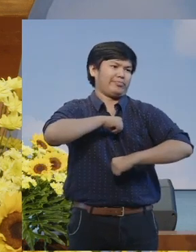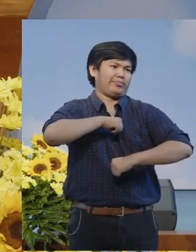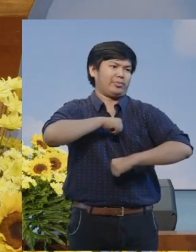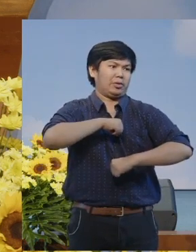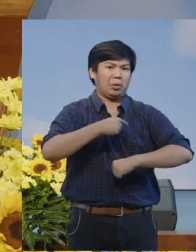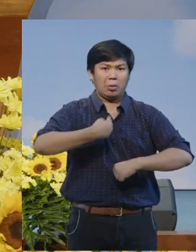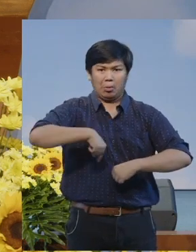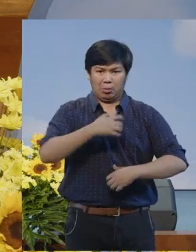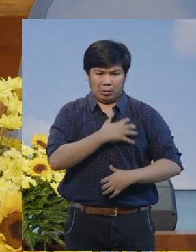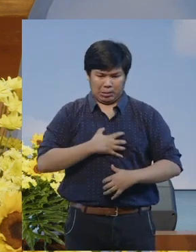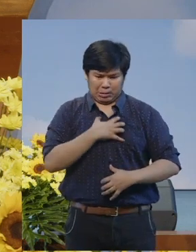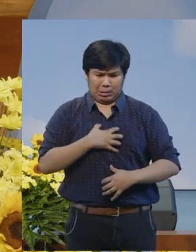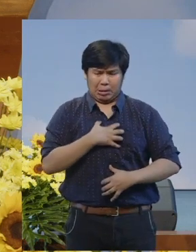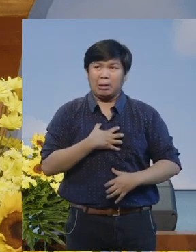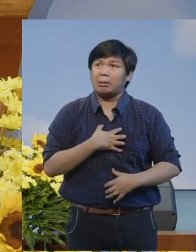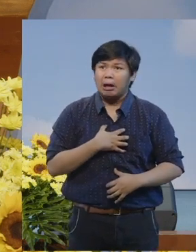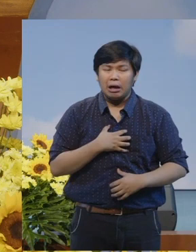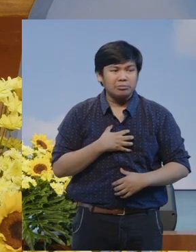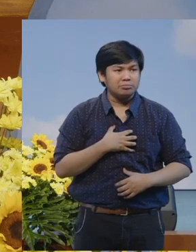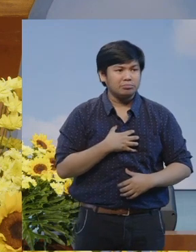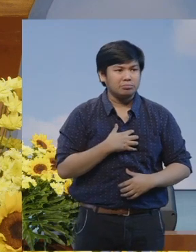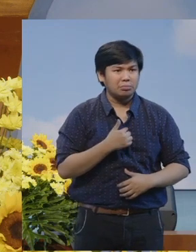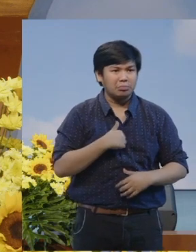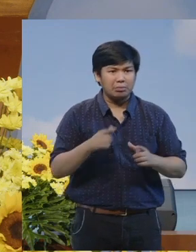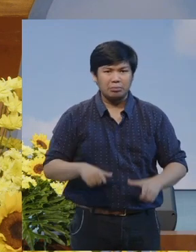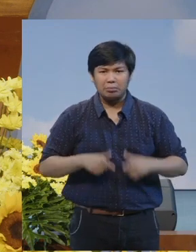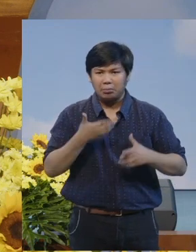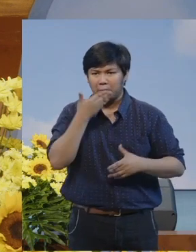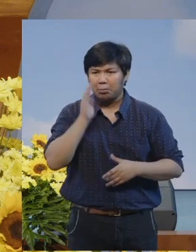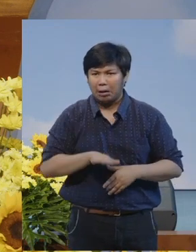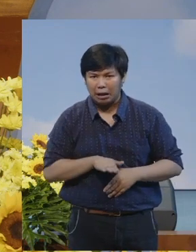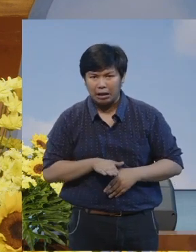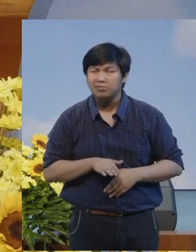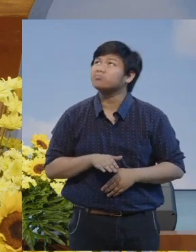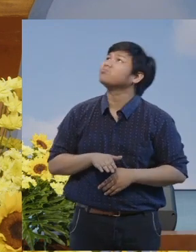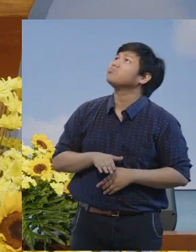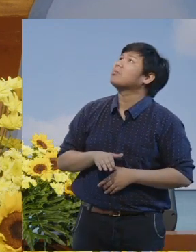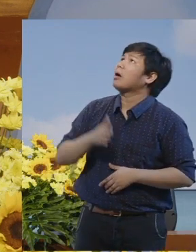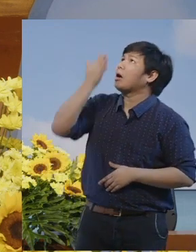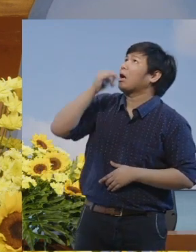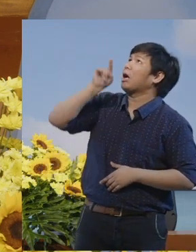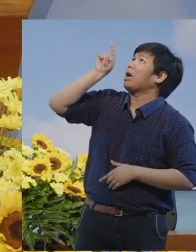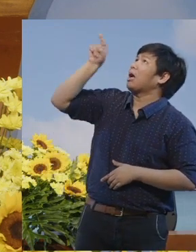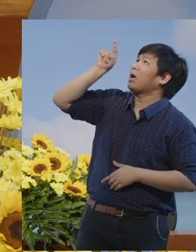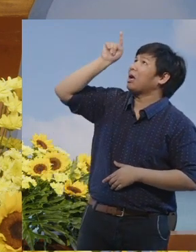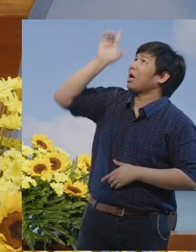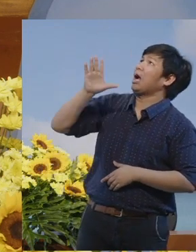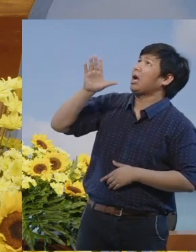Nagre-reklamo tayo sapag kami ang masamang nangyayari sa atin. Tinatanong natin ang Panginoon, bakit